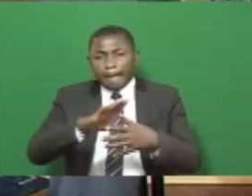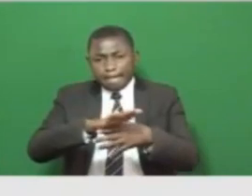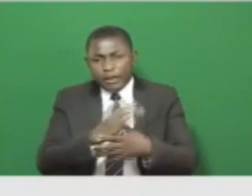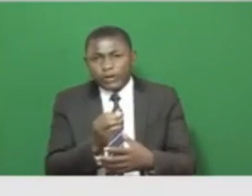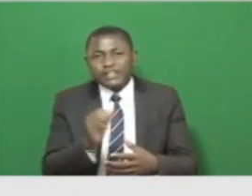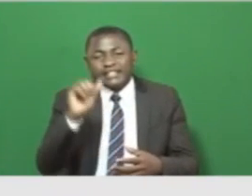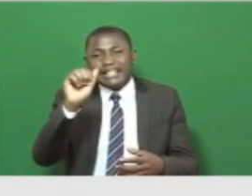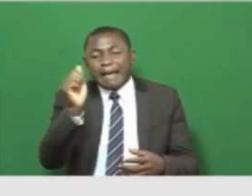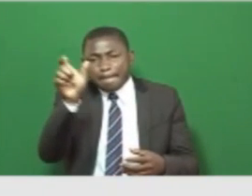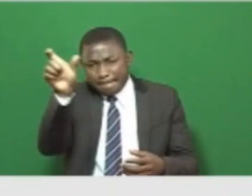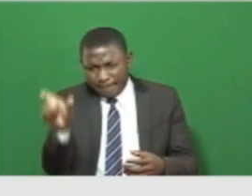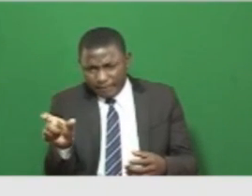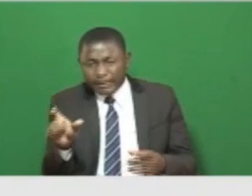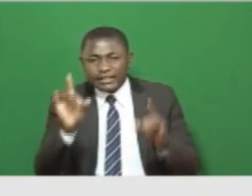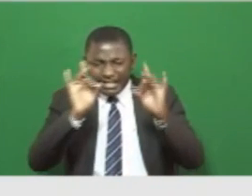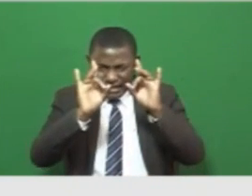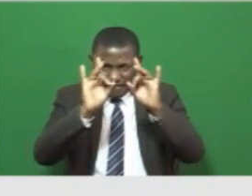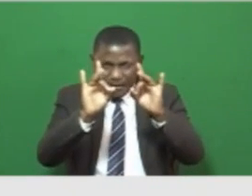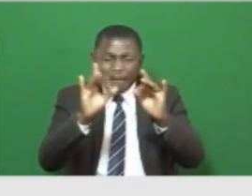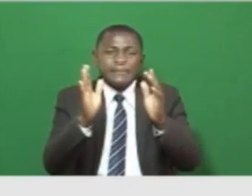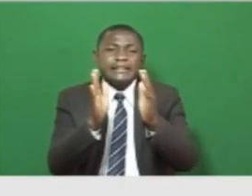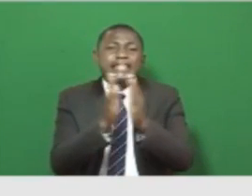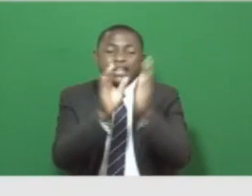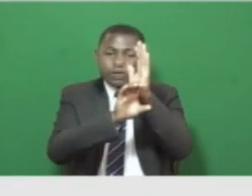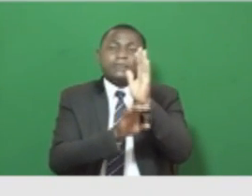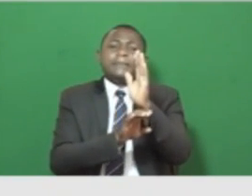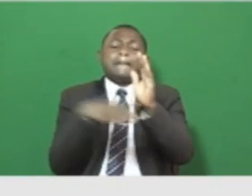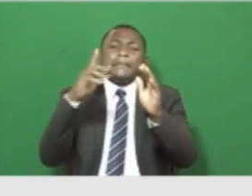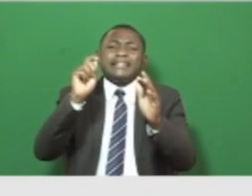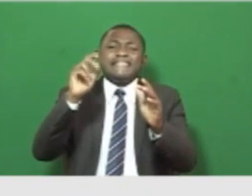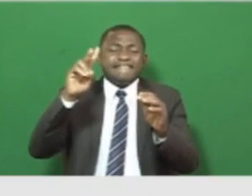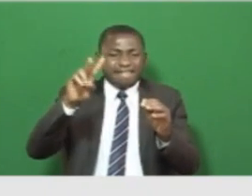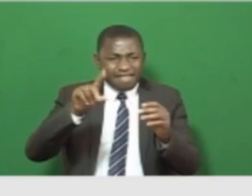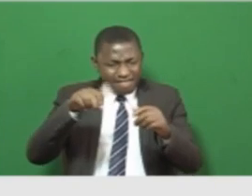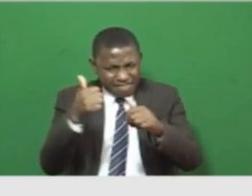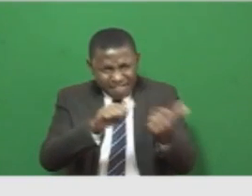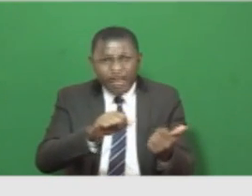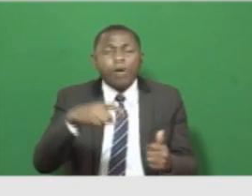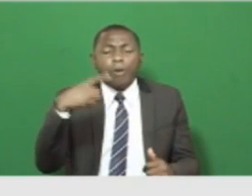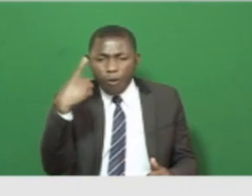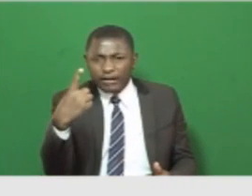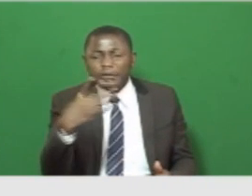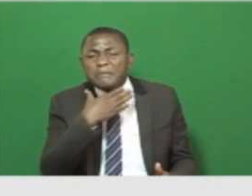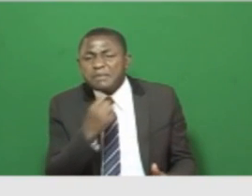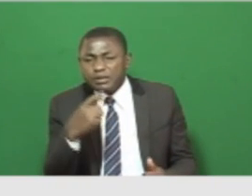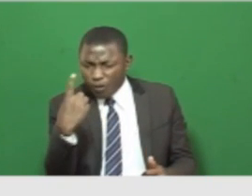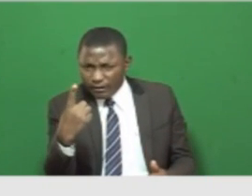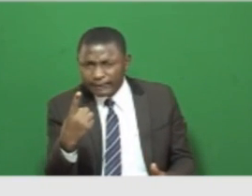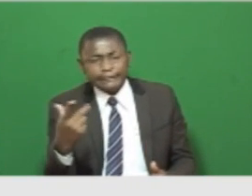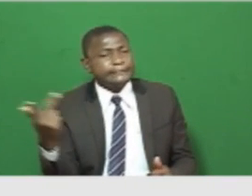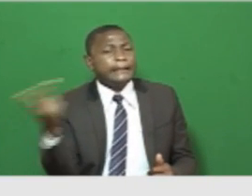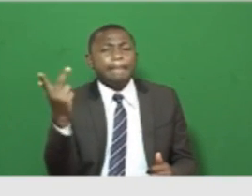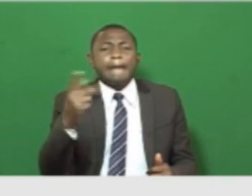Ehe. Nekuti munhu unochengeta murayiro wose akagumburwa kune chinhu chimwe chete wava nemhosa